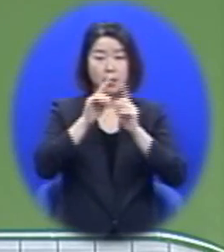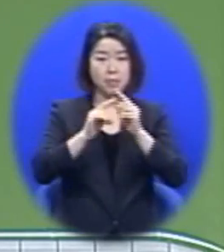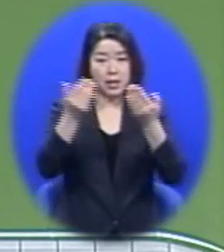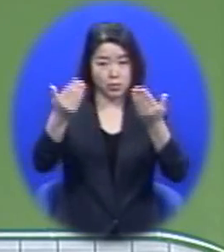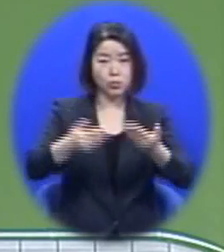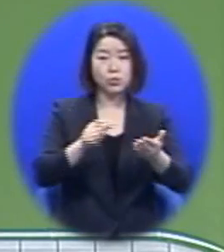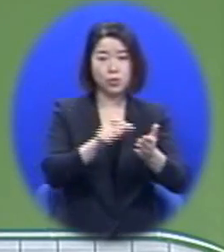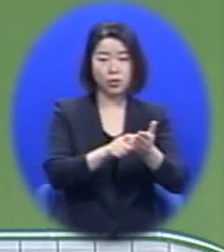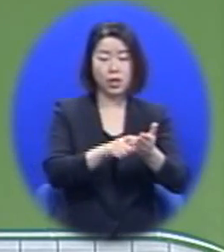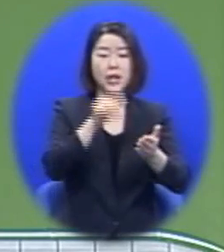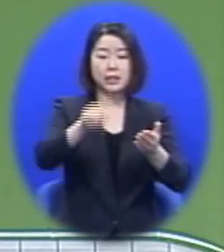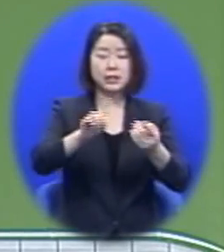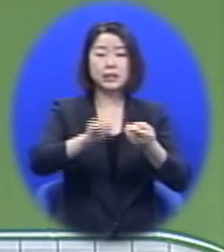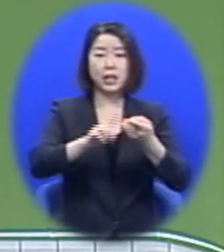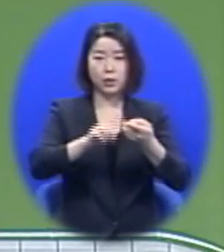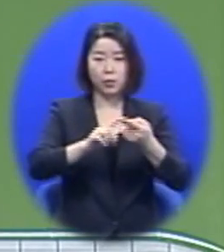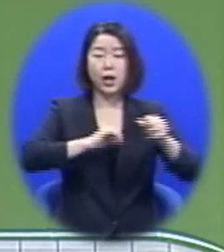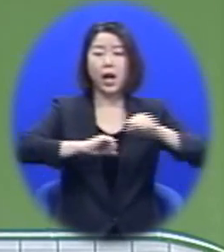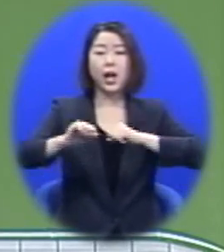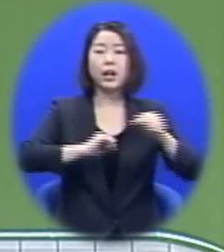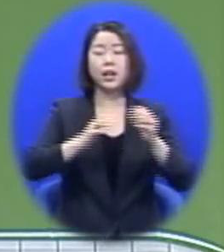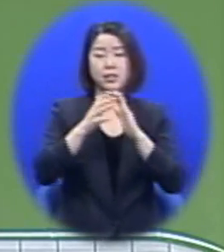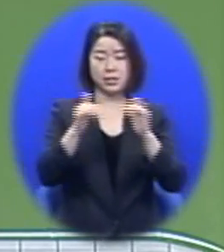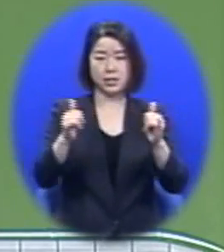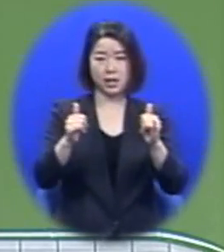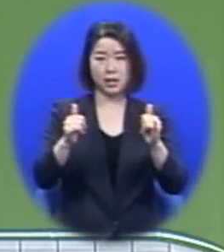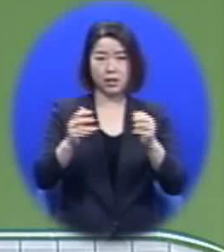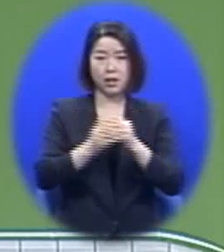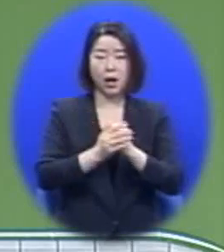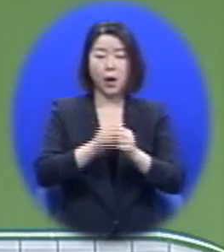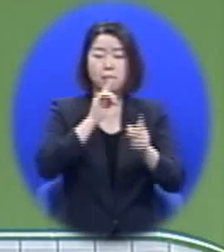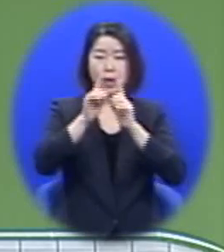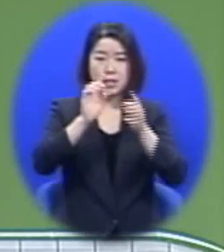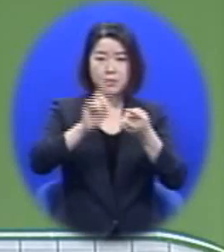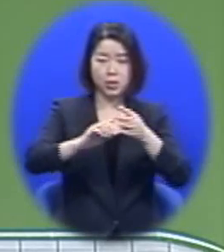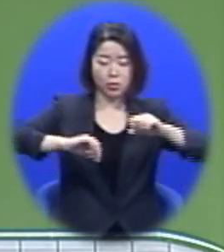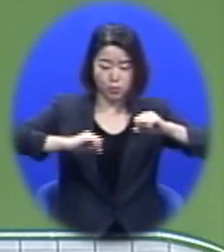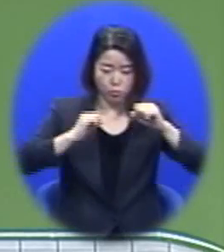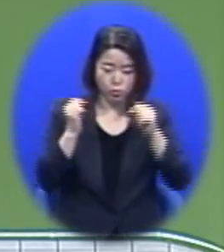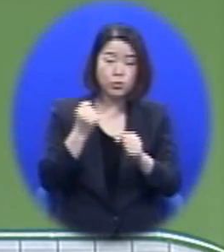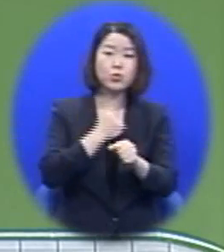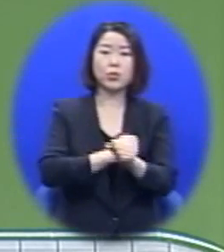말씀하셨잖아요. 그대로 행하는 자, 말씀 그대로 순종하는 자,